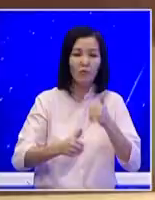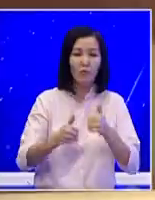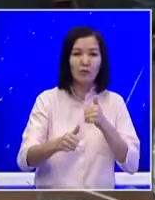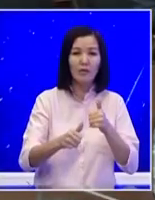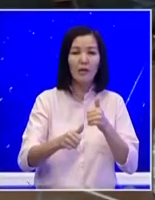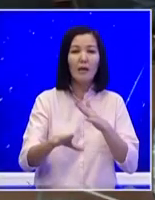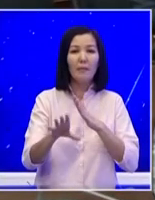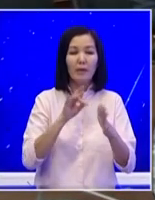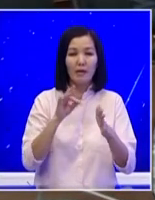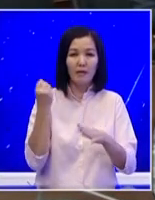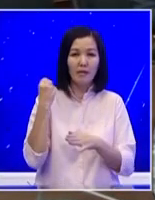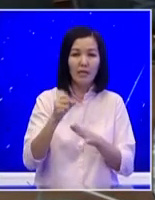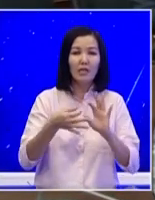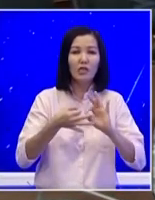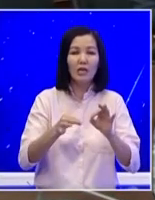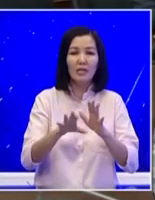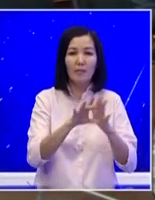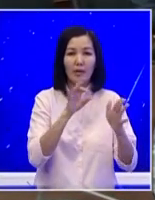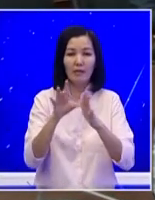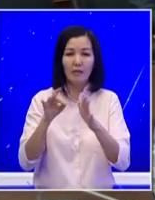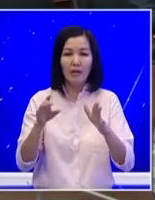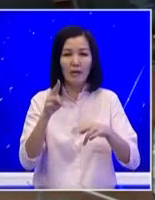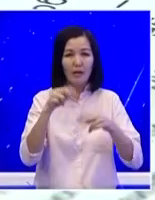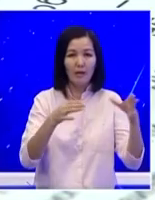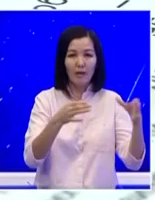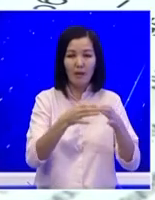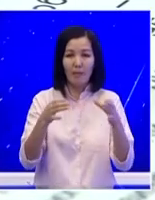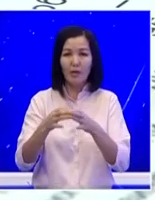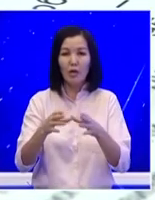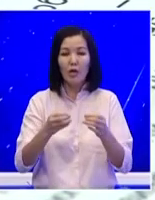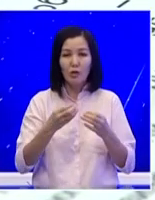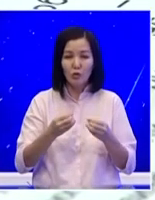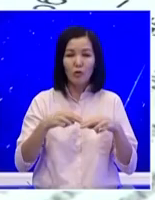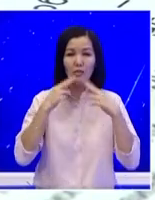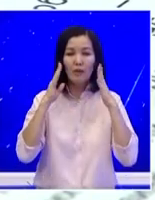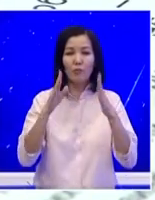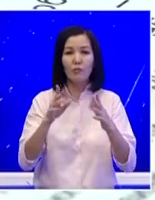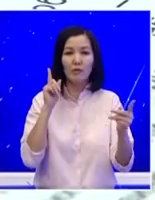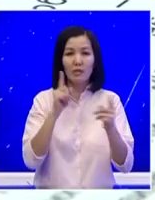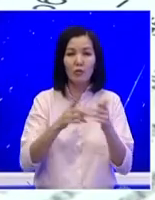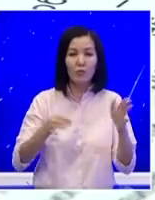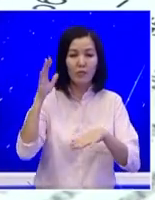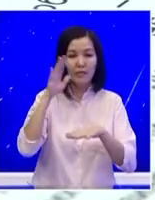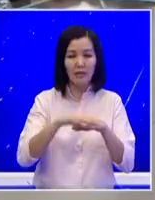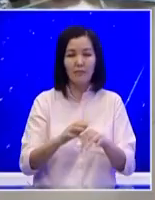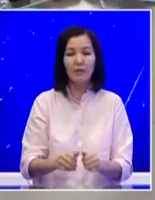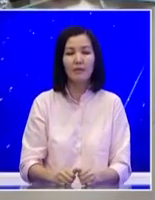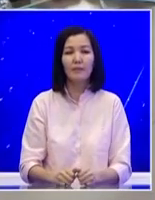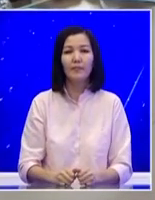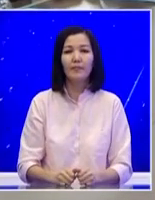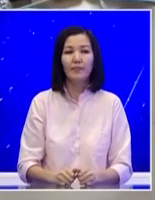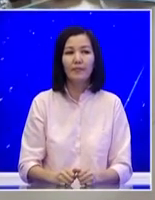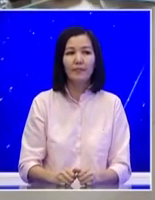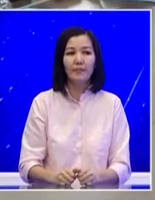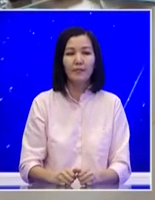реализацию проектов и очень тщательно подбирать подрядные организации. Еще раз напомнил участникам встречи Амандык Баталов.